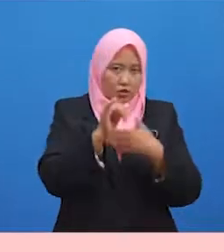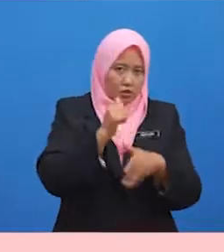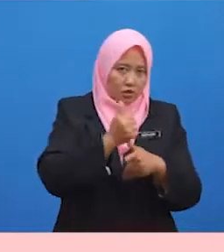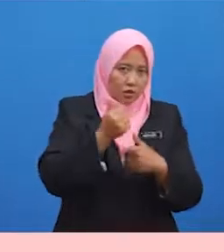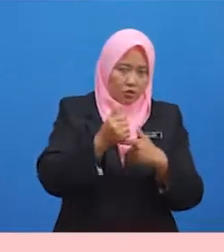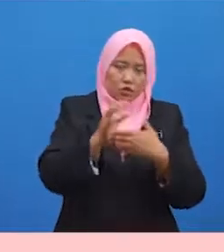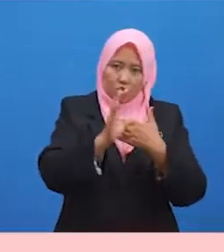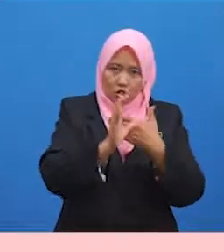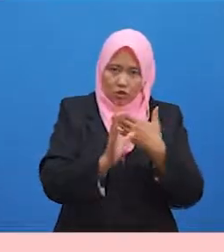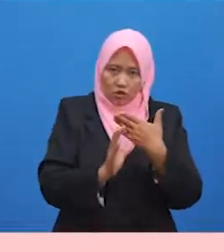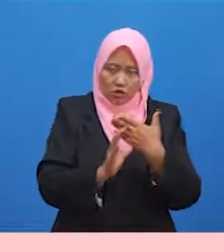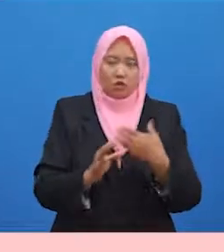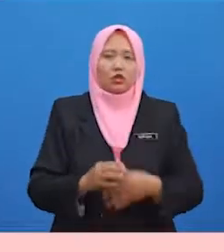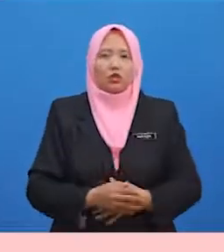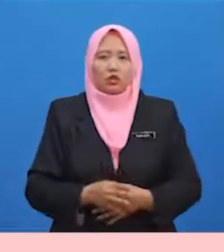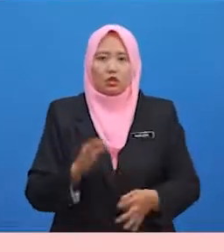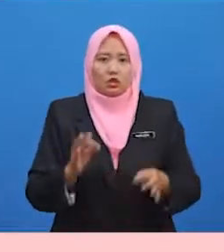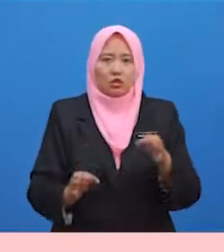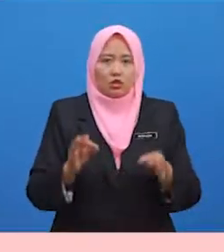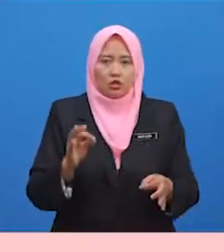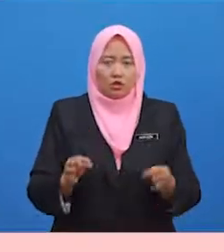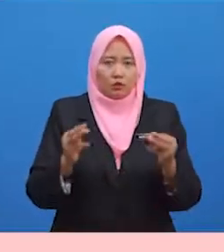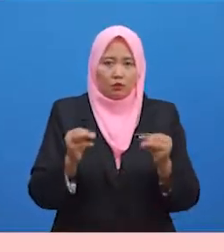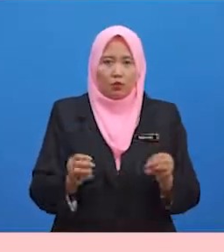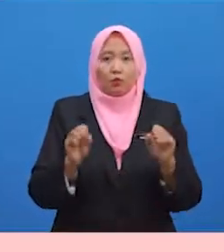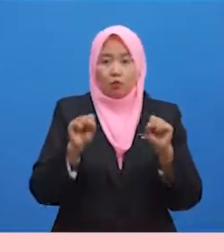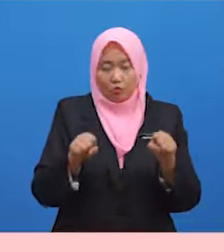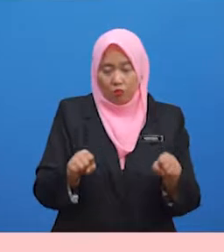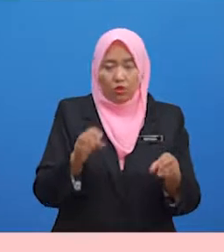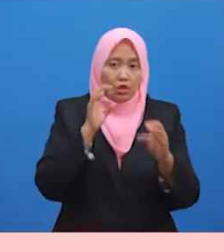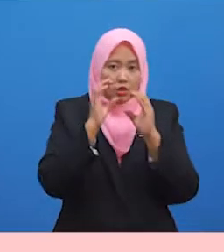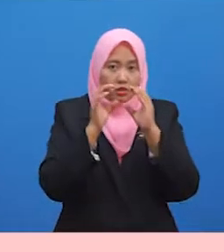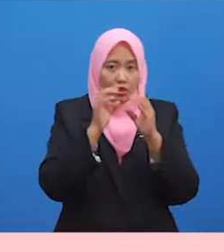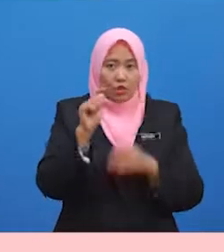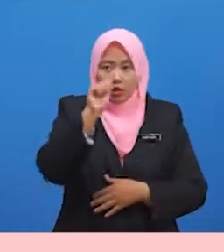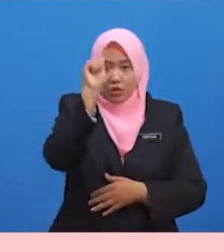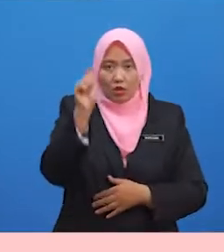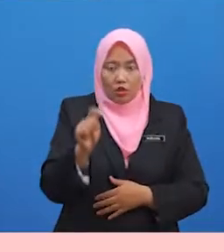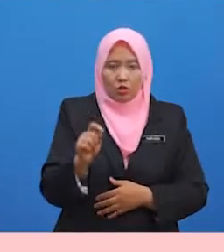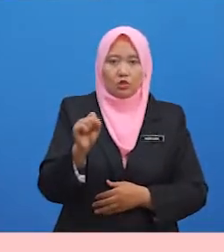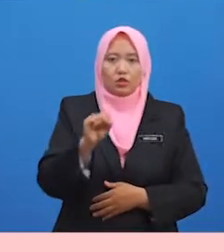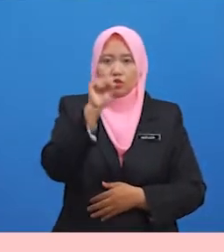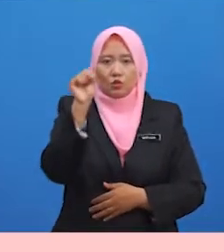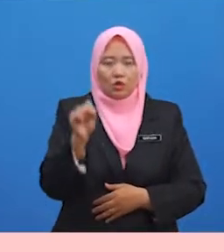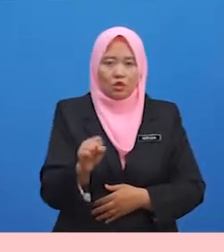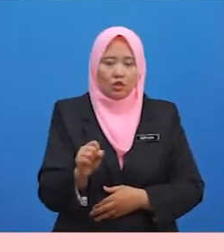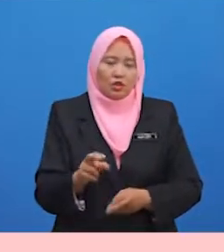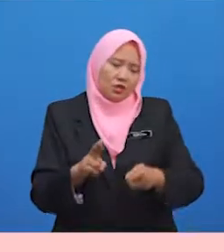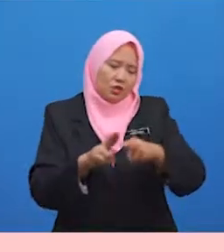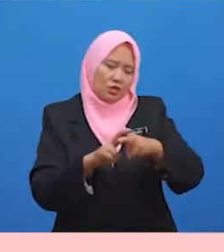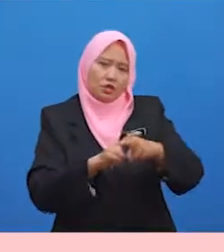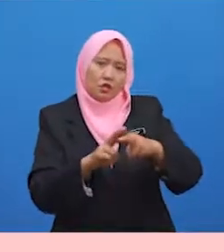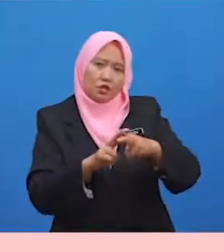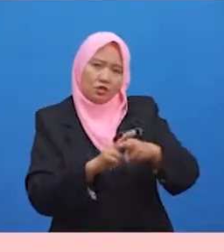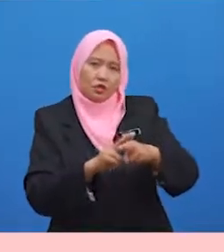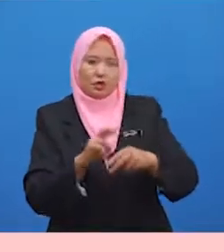Sekiranya mangsa boleh memberi tindak balas terhadap komunikasi, tanya soalan dalam bentuk yang ringkas bagi